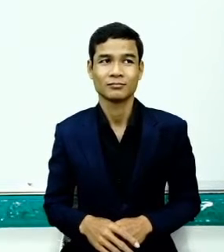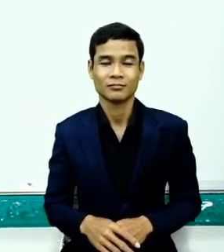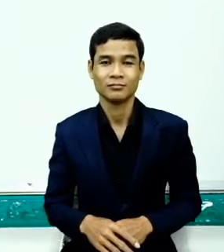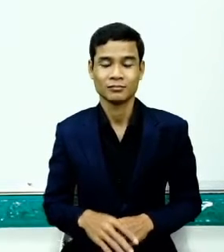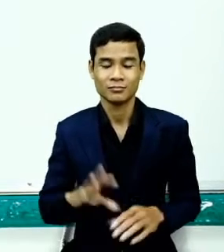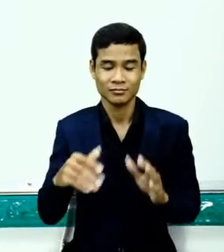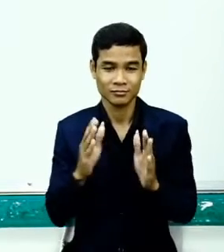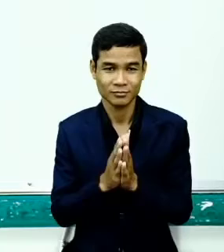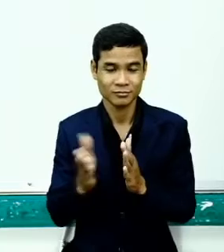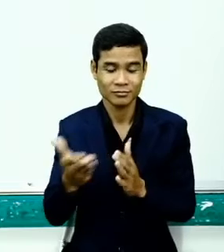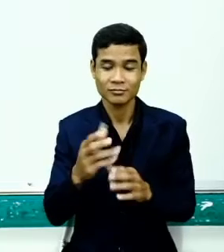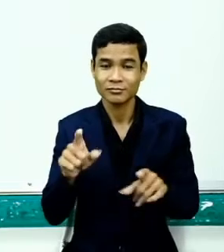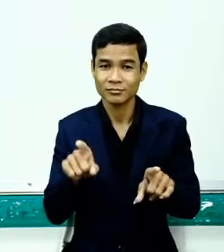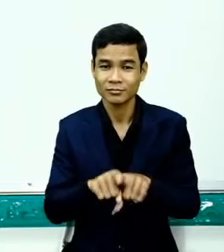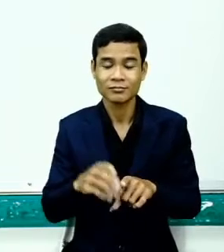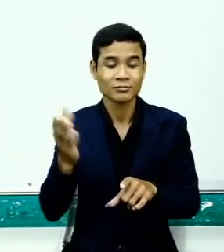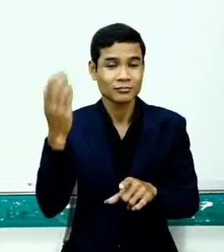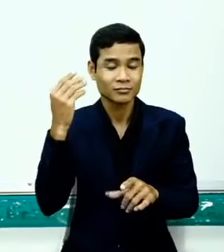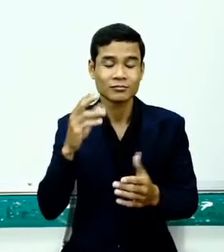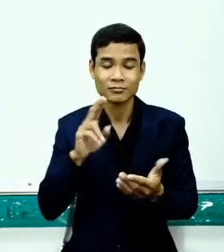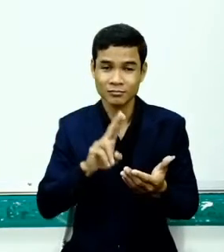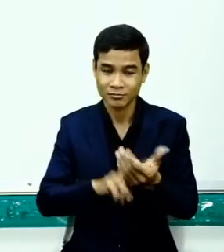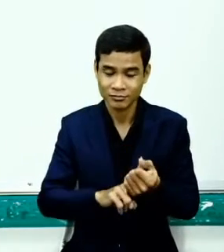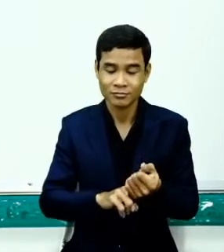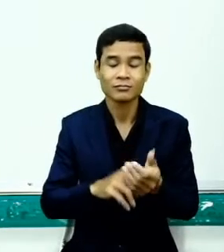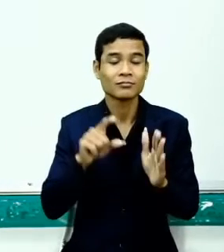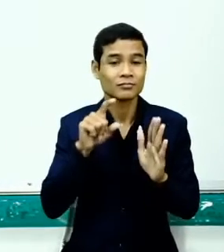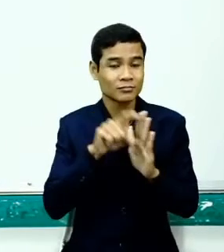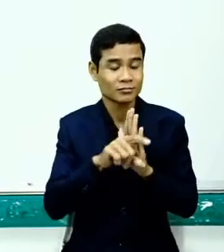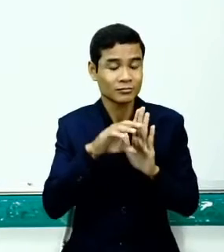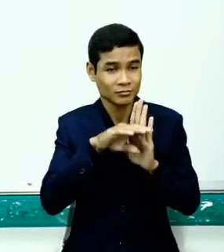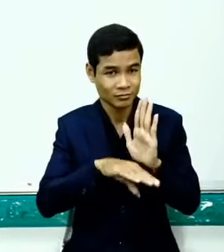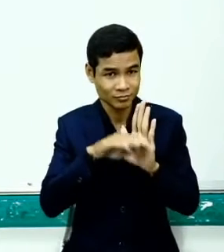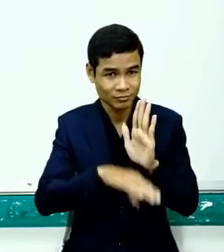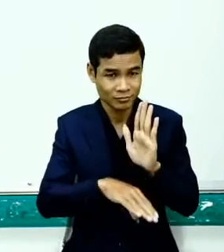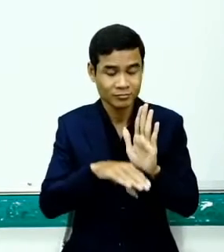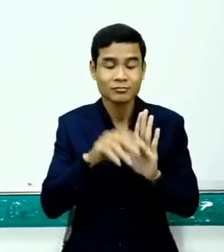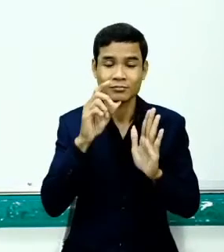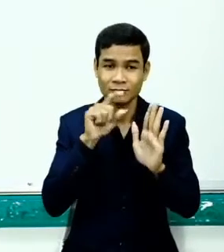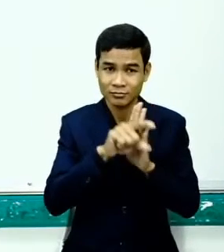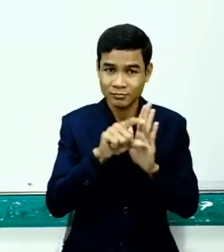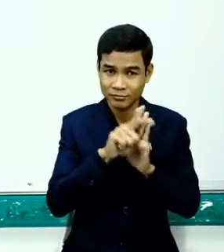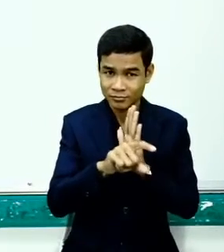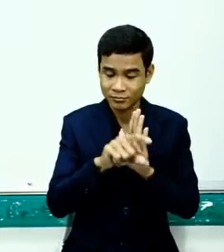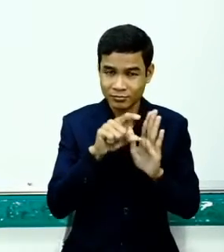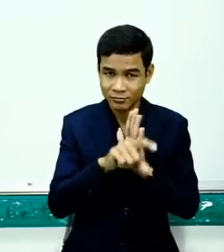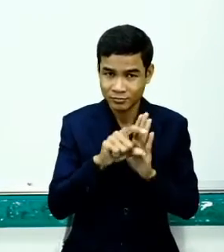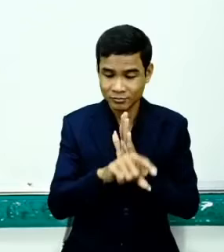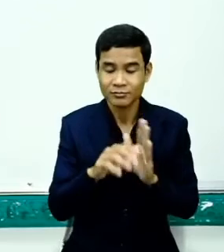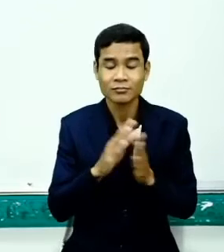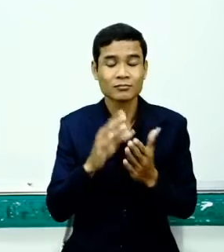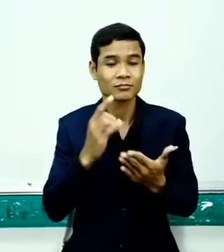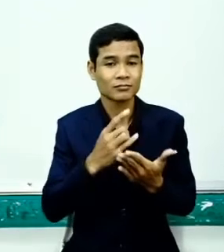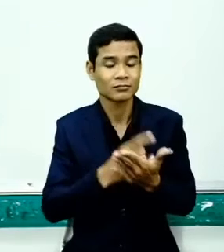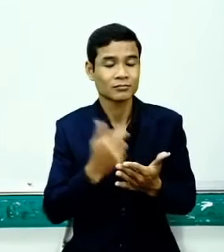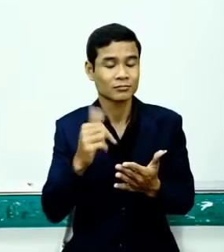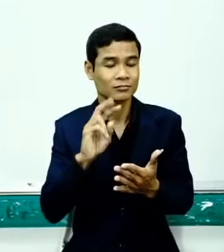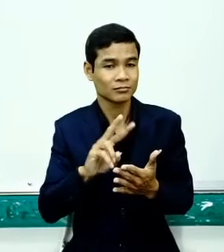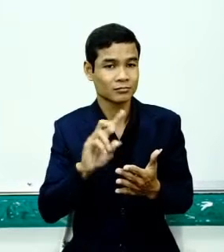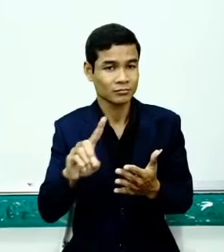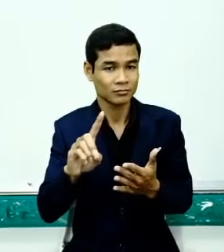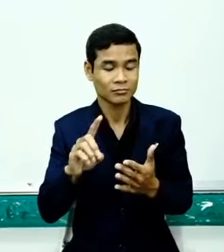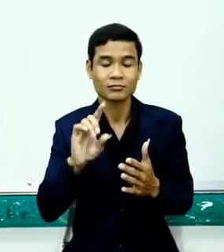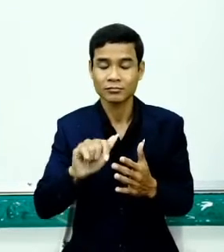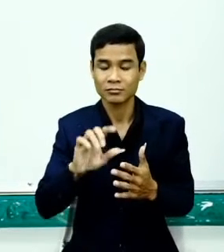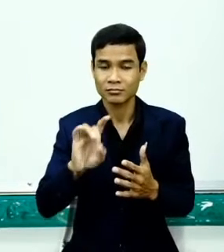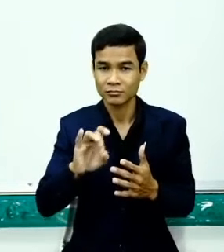អកូនដាច់មិនដែរកូនកូនទាំងអស់គ្នាត្រូវទុកចន្លោះដើម្បីសរសេរចំណងជើងរបស់យើងមេរៀនទី21ផ្ចេញជាអ្នកញោផ្សំ